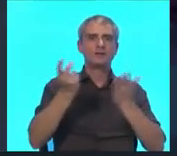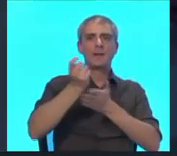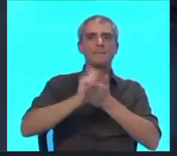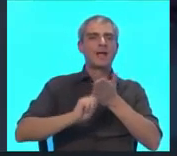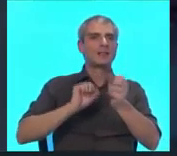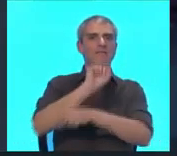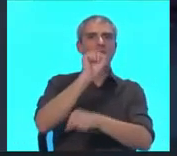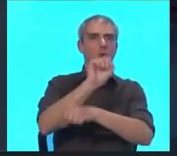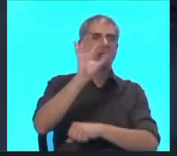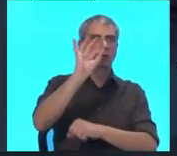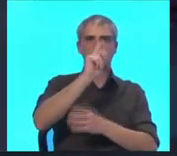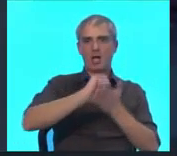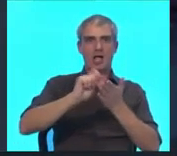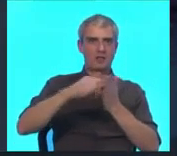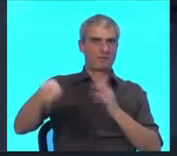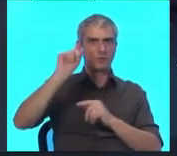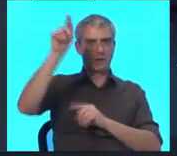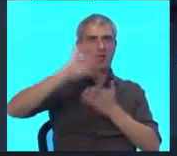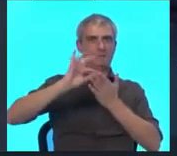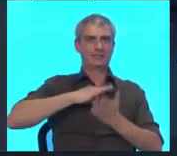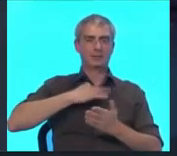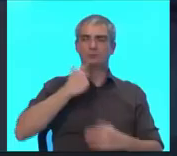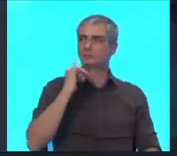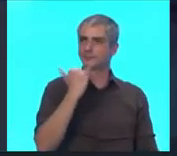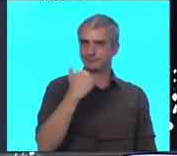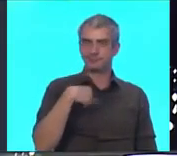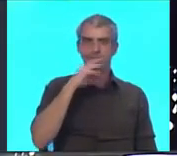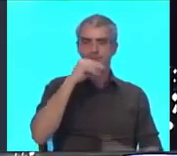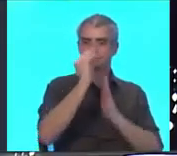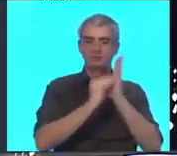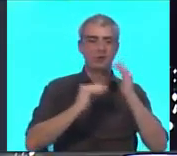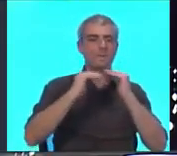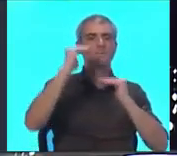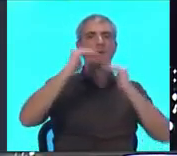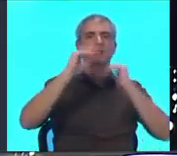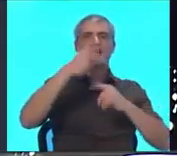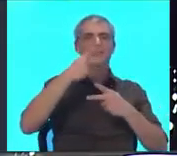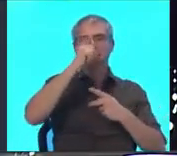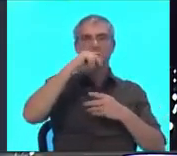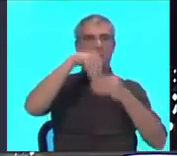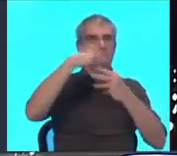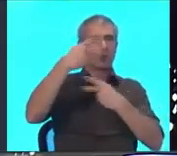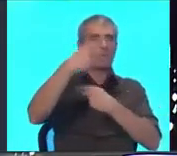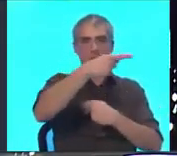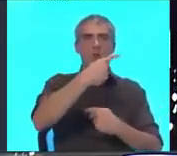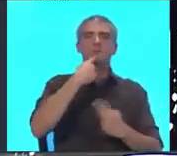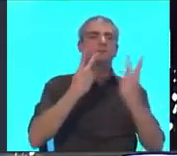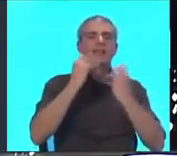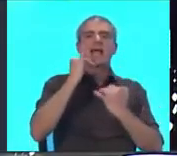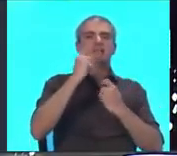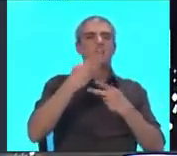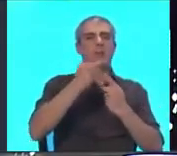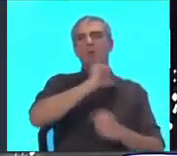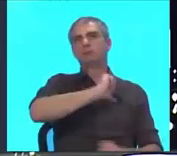התלונה שכתבו לנהלת המשרד. נכון, אנחנו מדברים על דוח מדד הזיהומים. המדד הזה בעצם נותן לנו מידע איזה בית חולים הוא